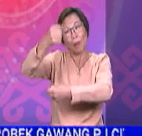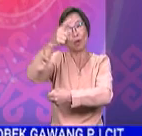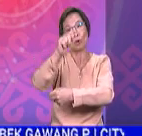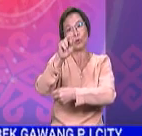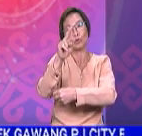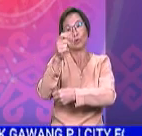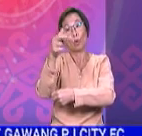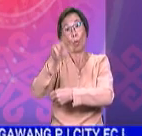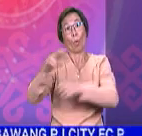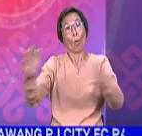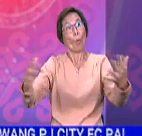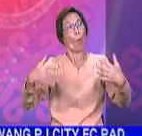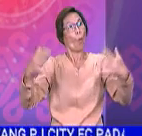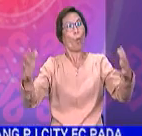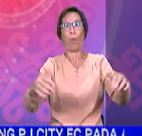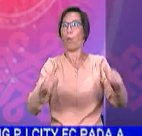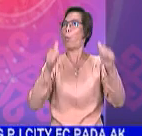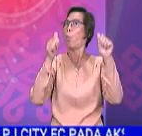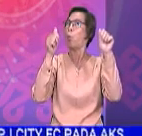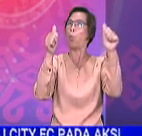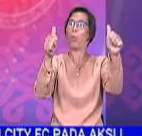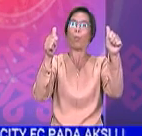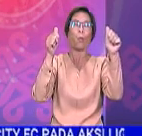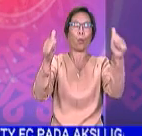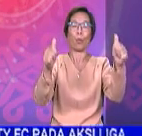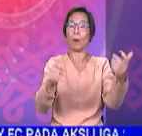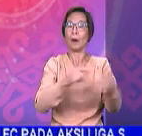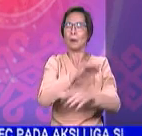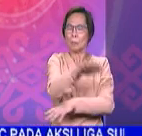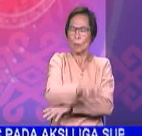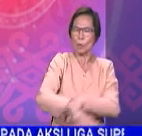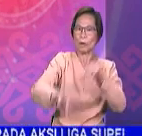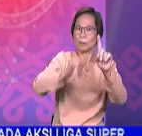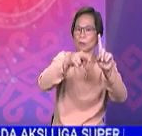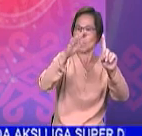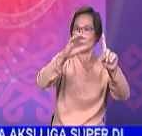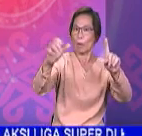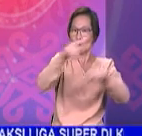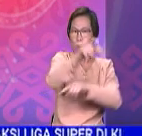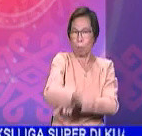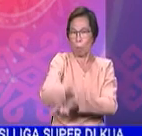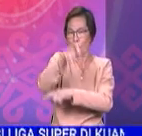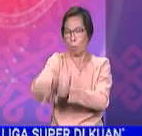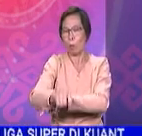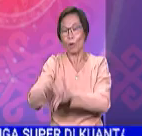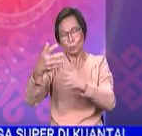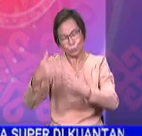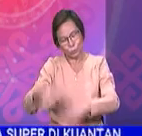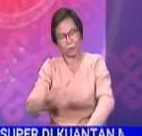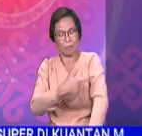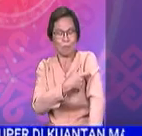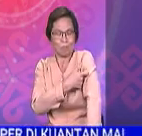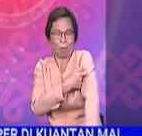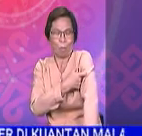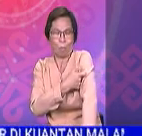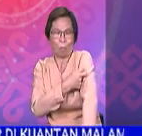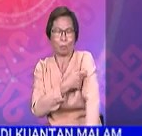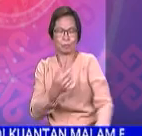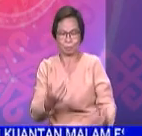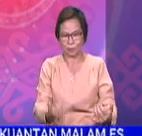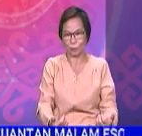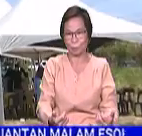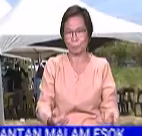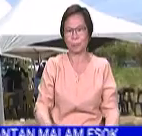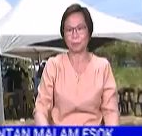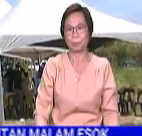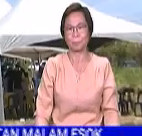tuaran mendapat sambutan amat menggalakkan apabila kira-kira 1500 penduduk berjaya divaksinasi hari